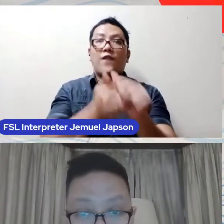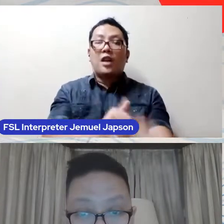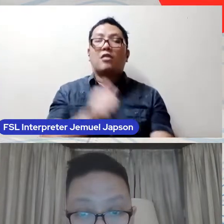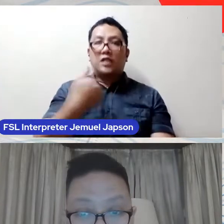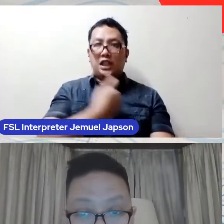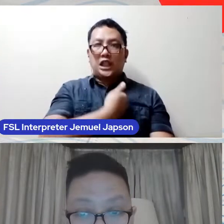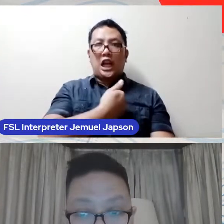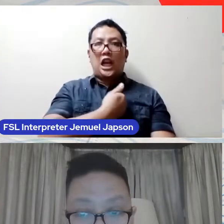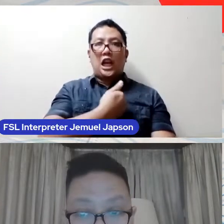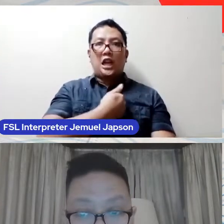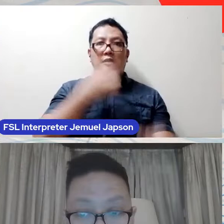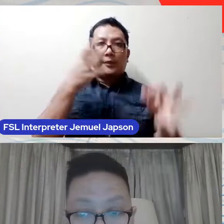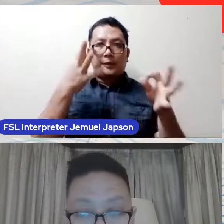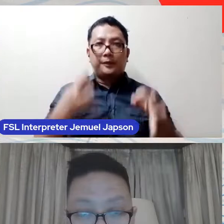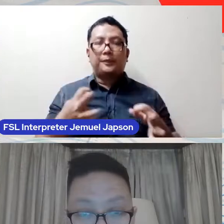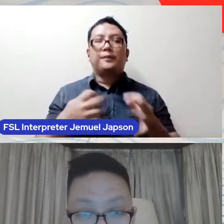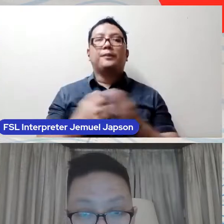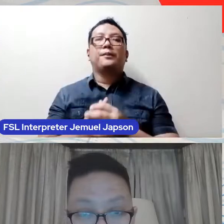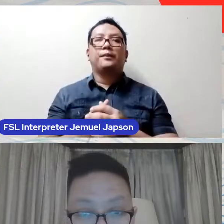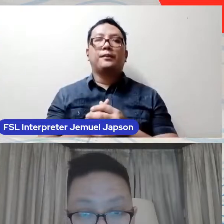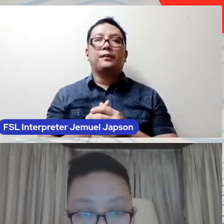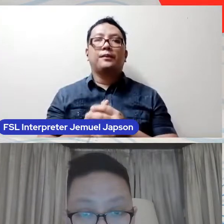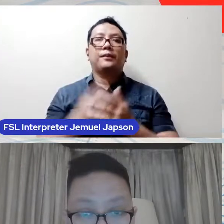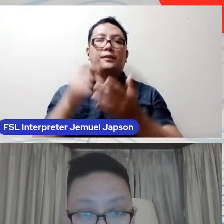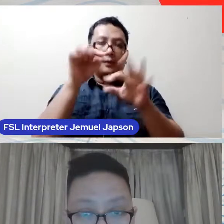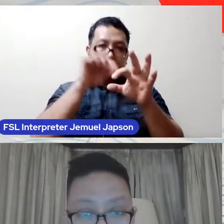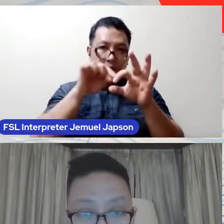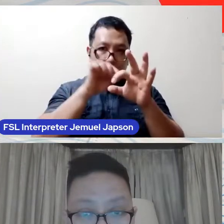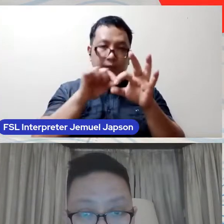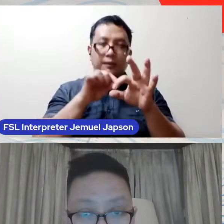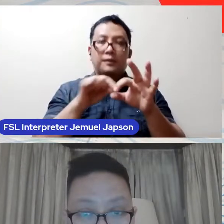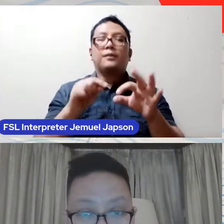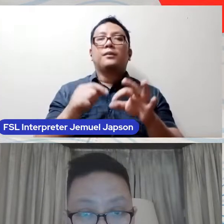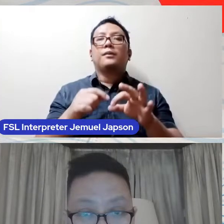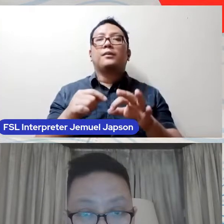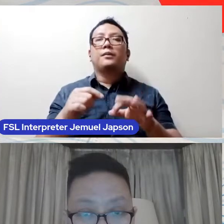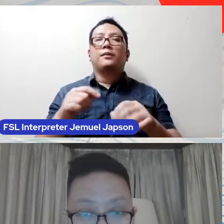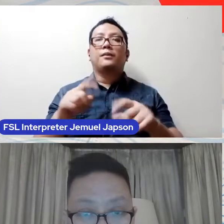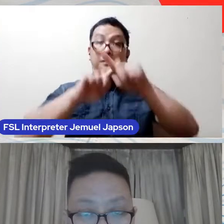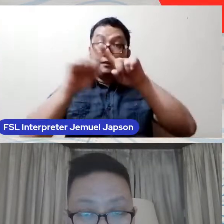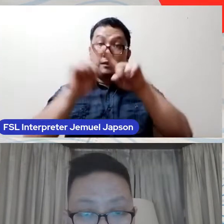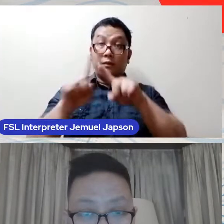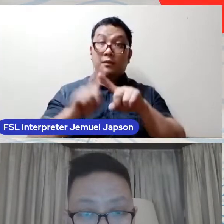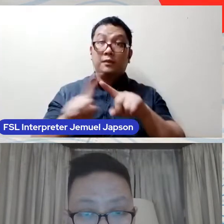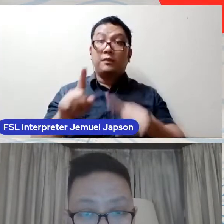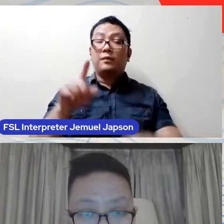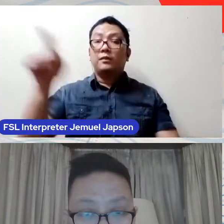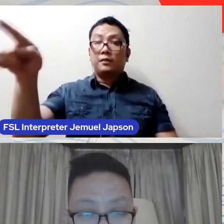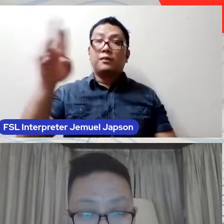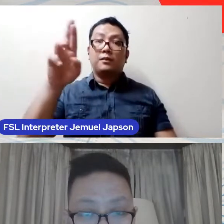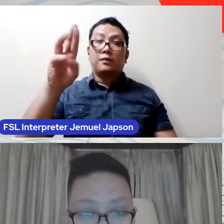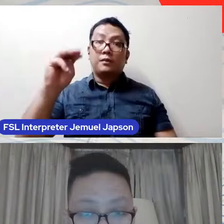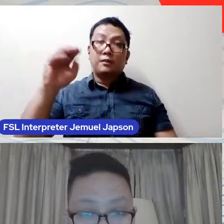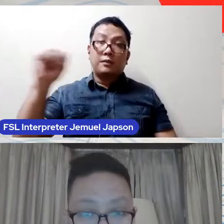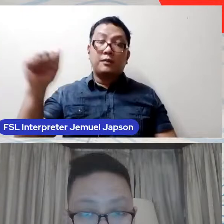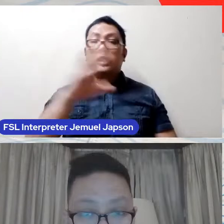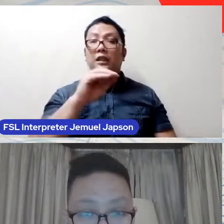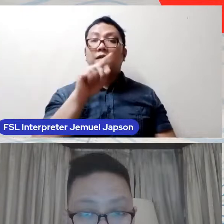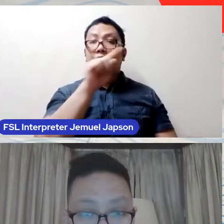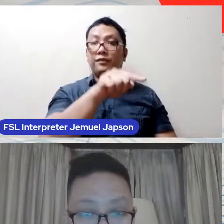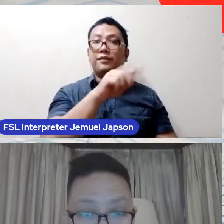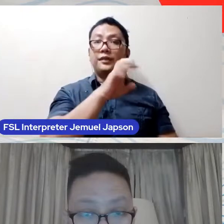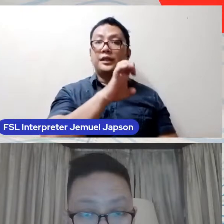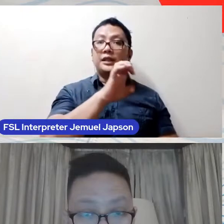interpretation. Kaya, yun, pagdating sa variance, pag magkaroon ng pagkakaiba dyan sa record ng RMA at sa record ng